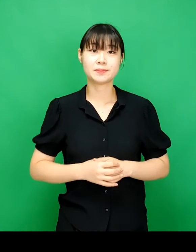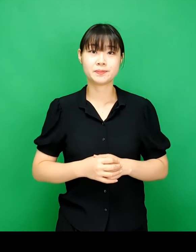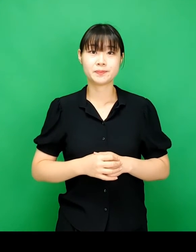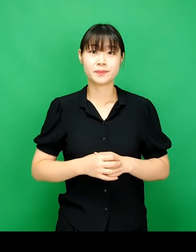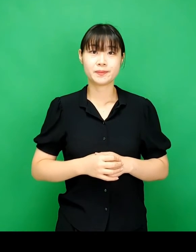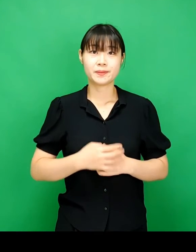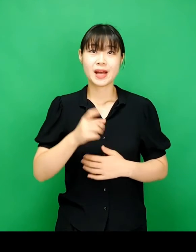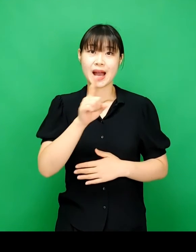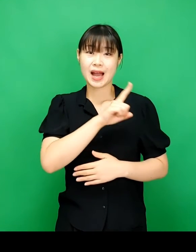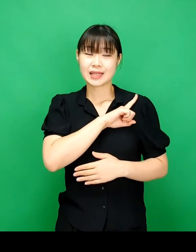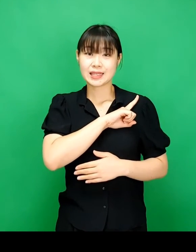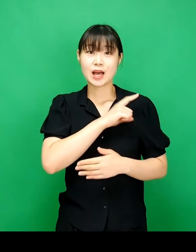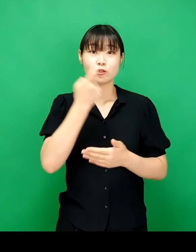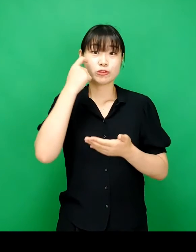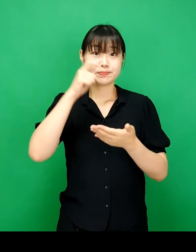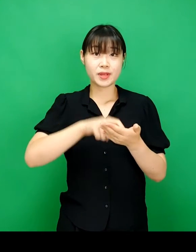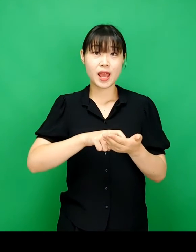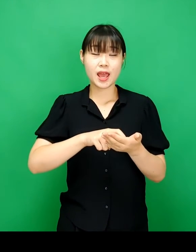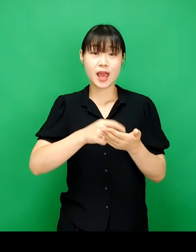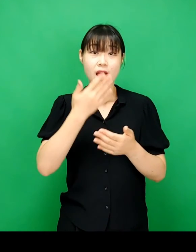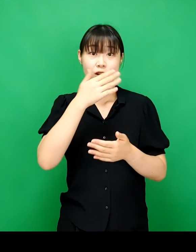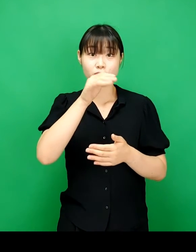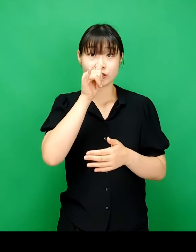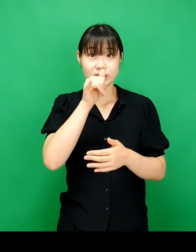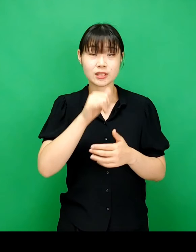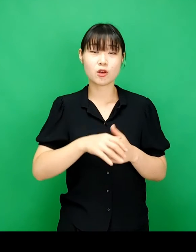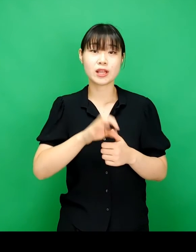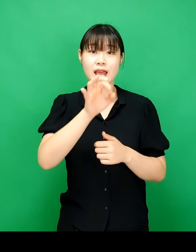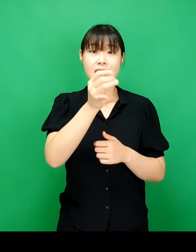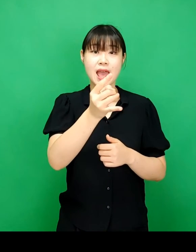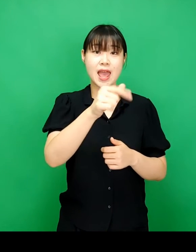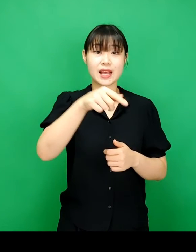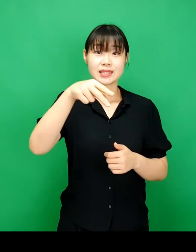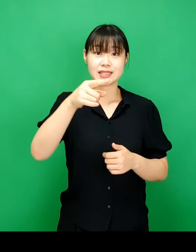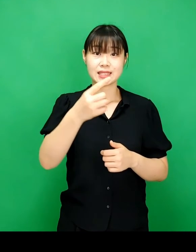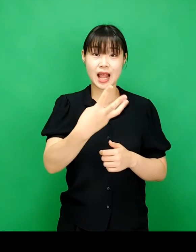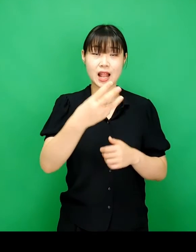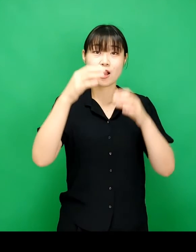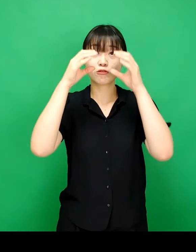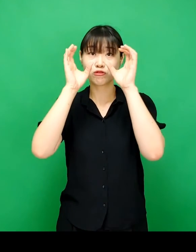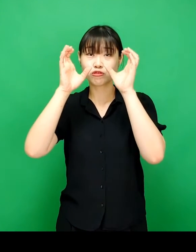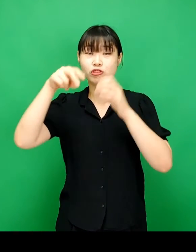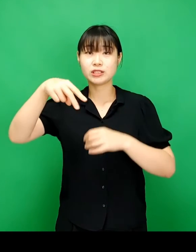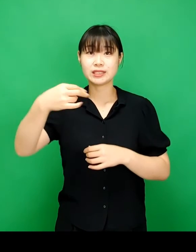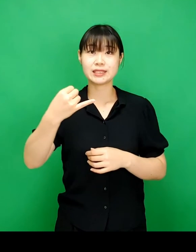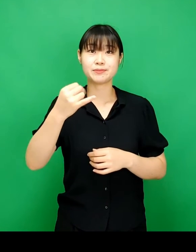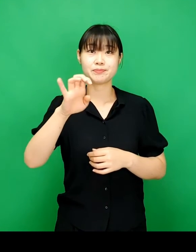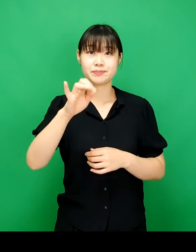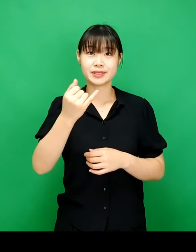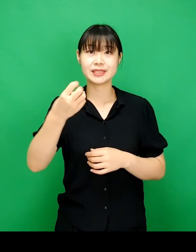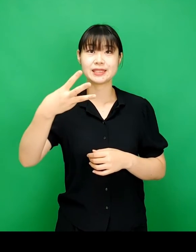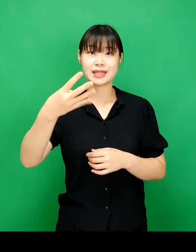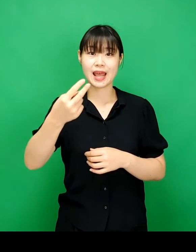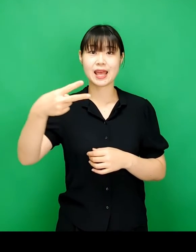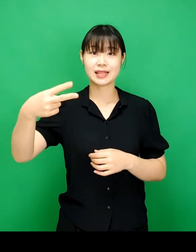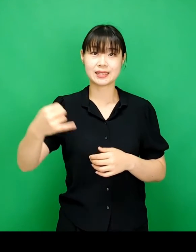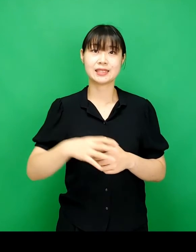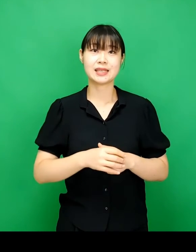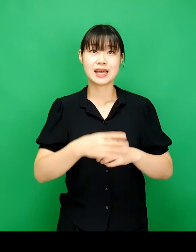수 있습니다. 가장 쉽게 접할 수 있는 도구는 엑셀, 구글 시트 등 스프레드시트